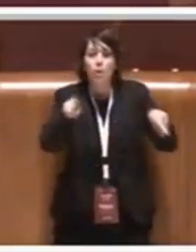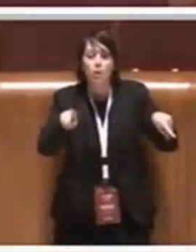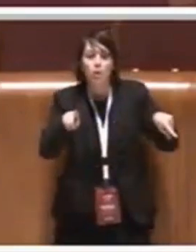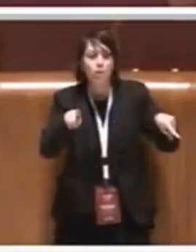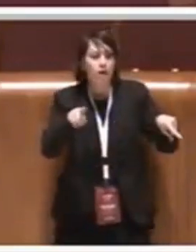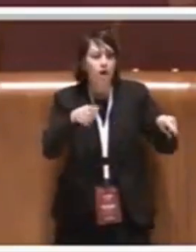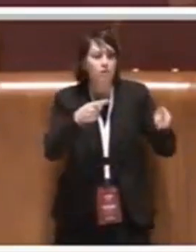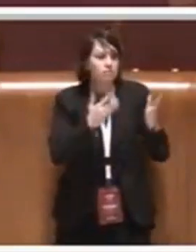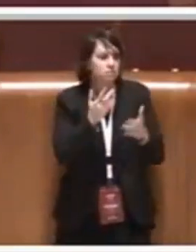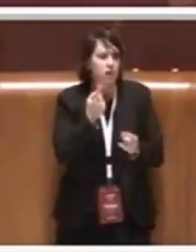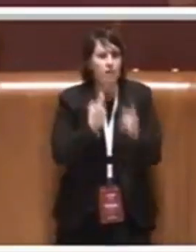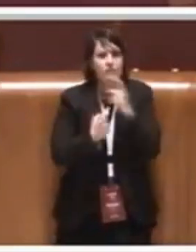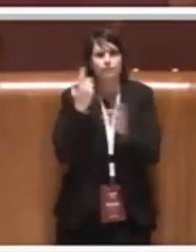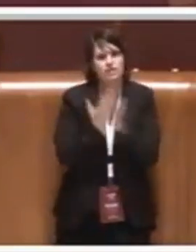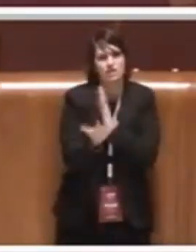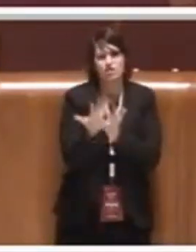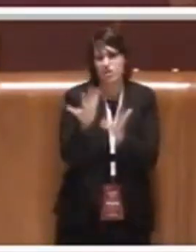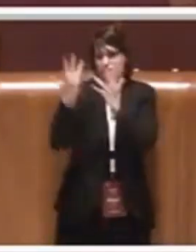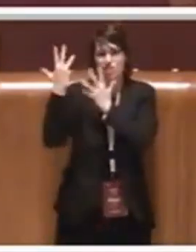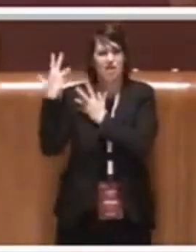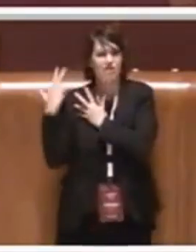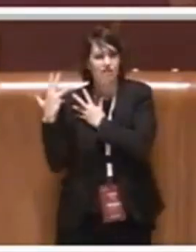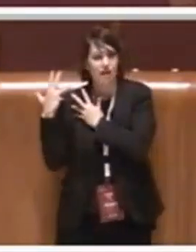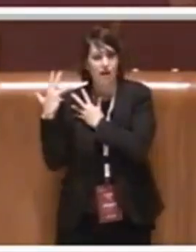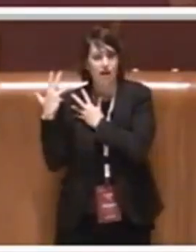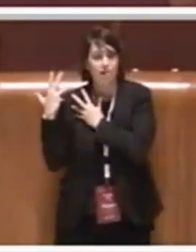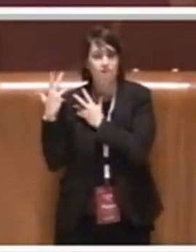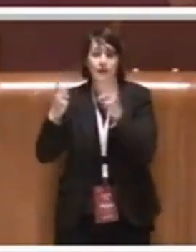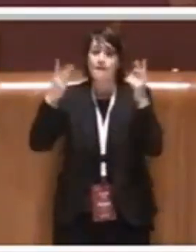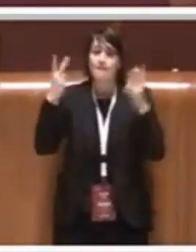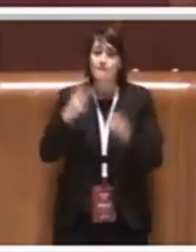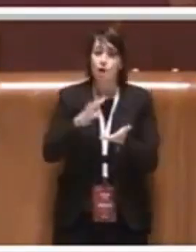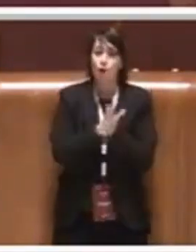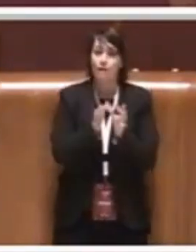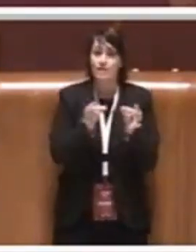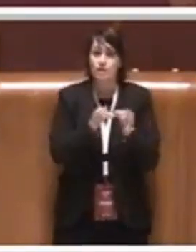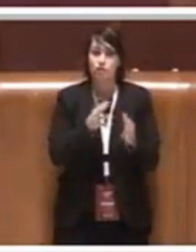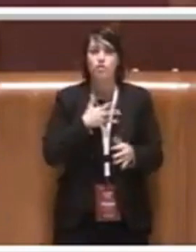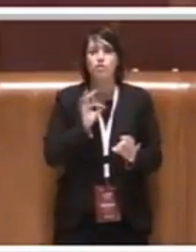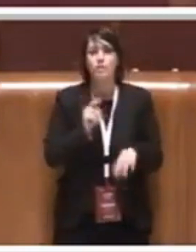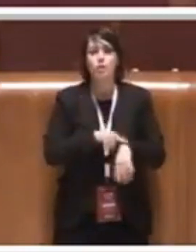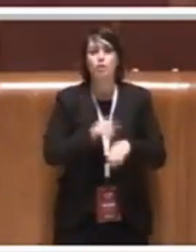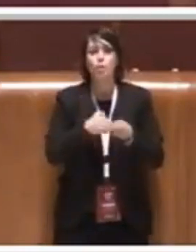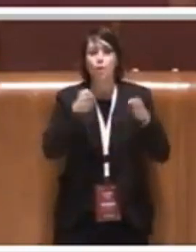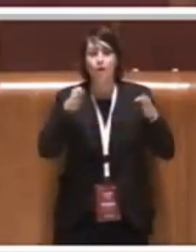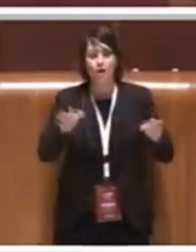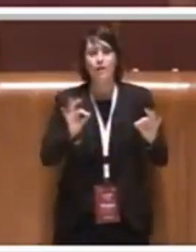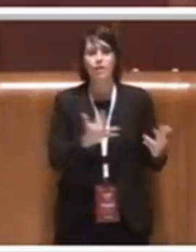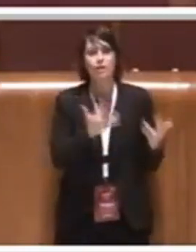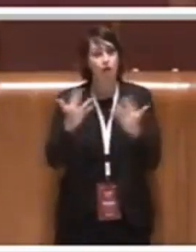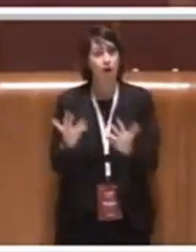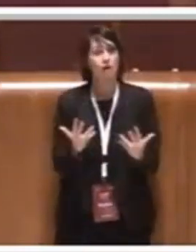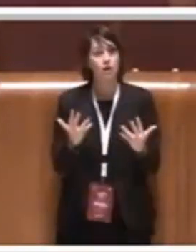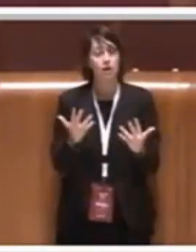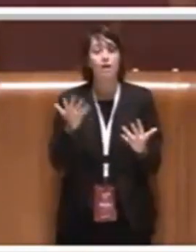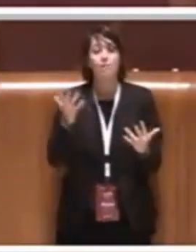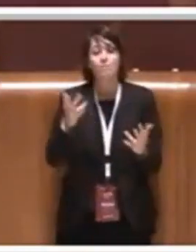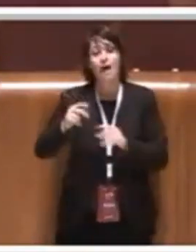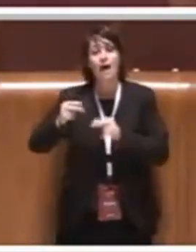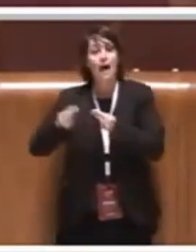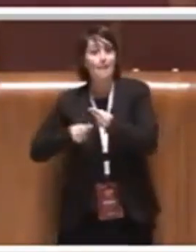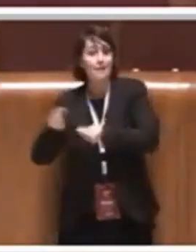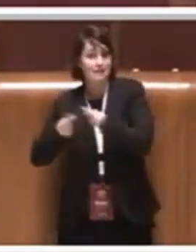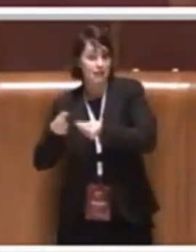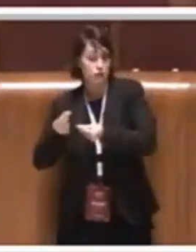Va detto che nel corso di solito la convenzione ha una durata decennale, ma l'amministrazione poi nel corso del tempo, per far